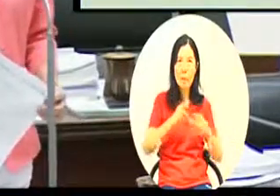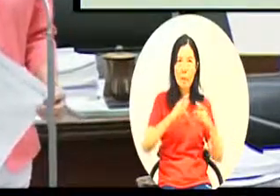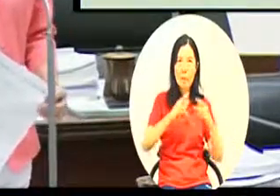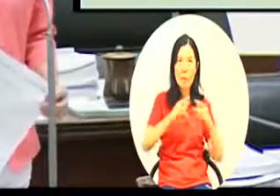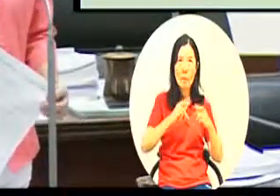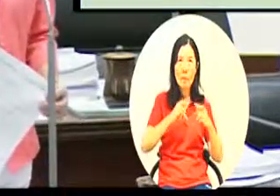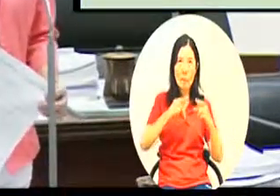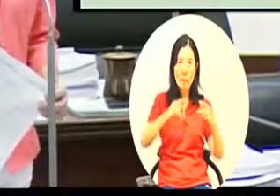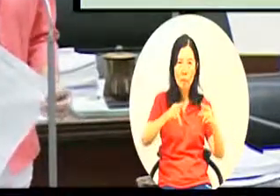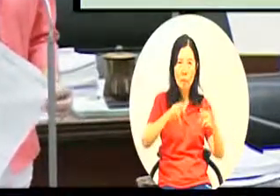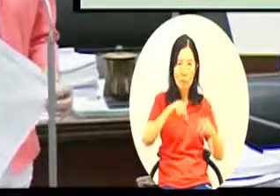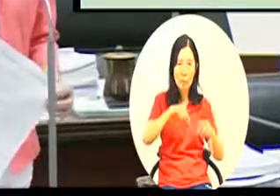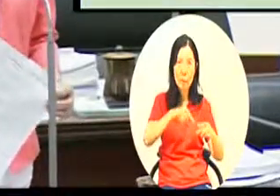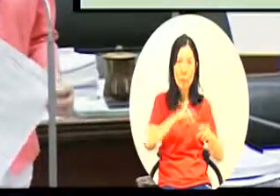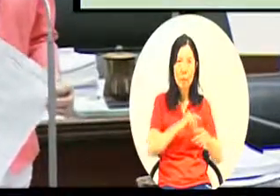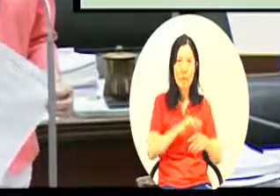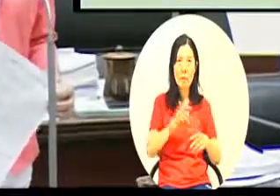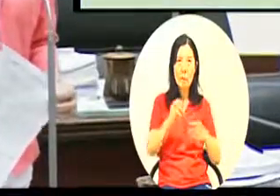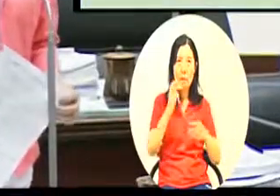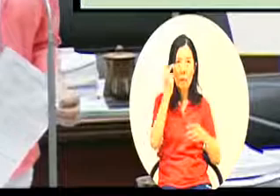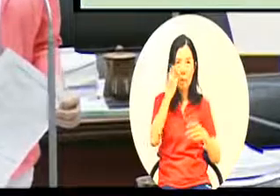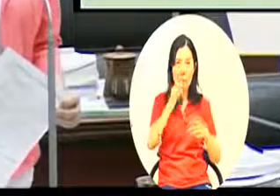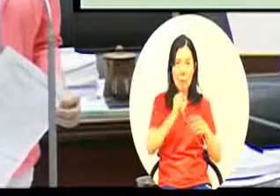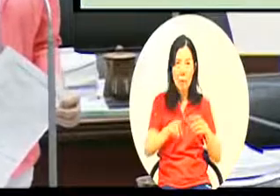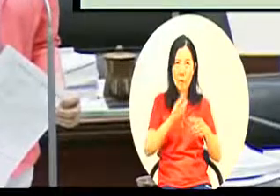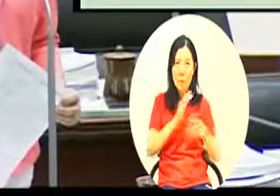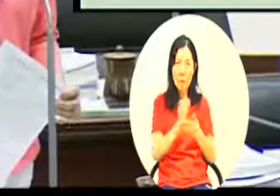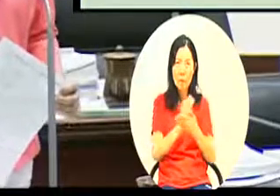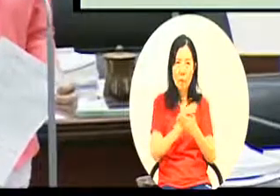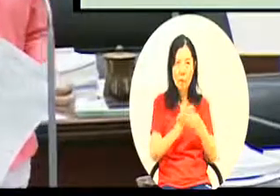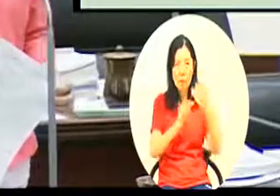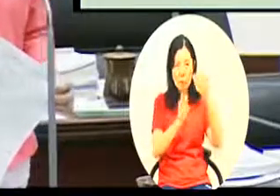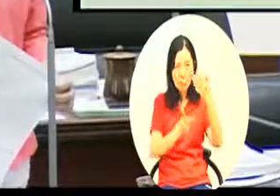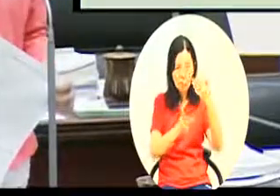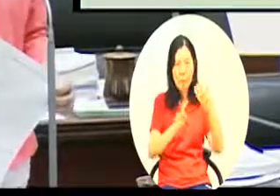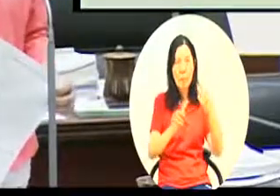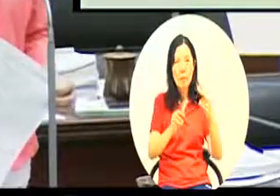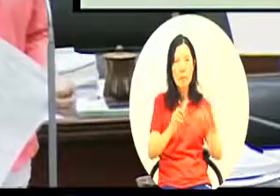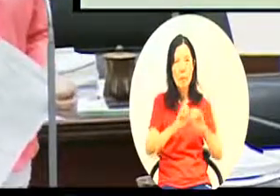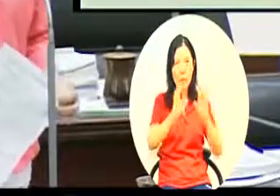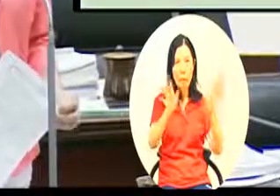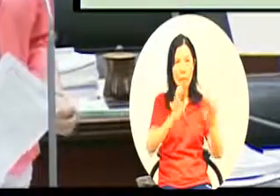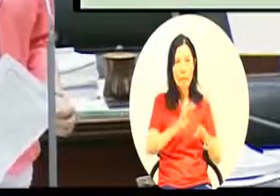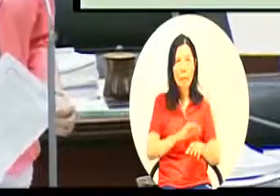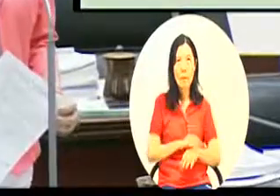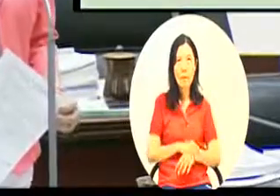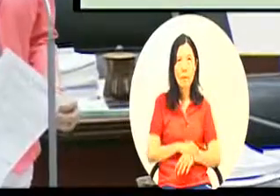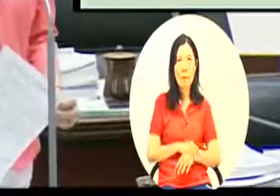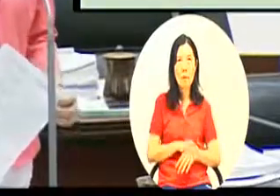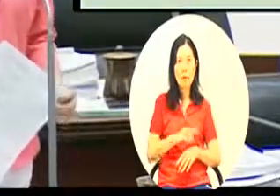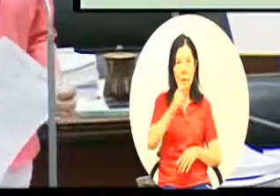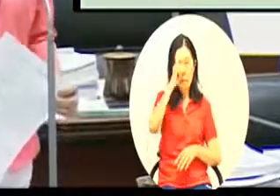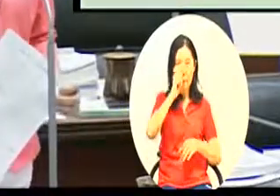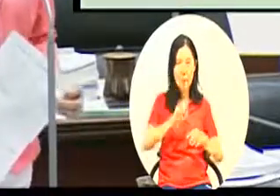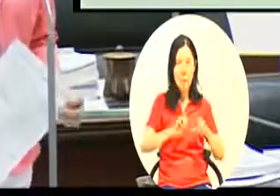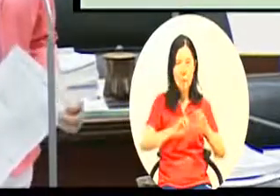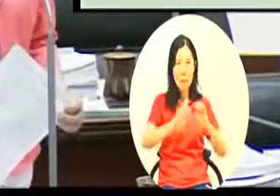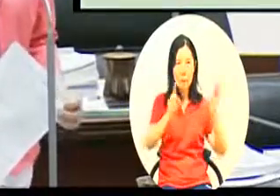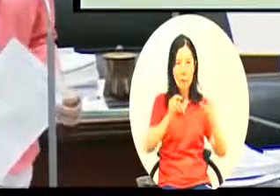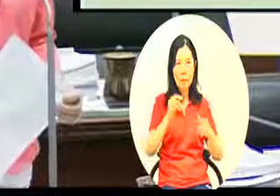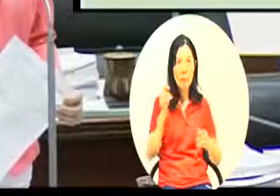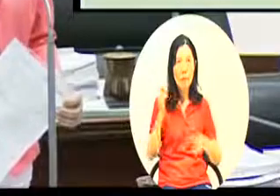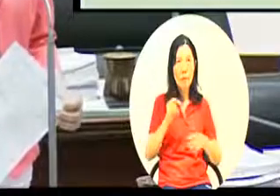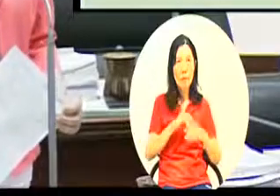我知道呢，这个顾问公司呢是评估到9月会出炉，所以呢，我希望这个出炉的结果不要去考